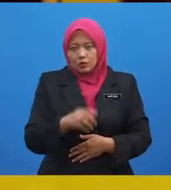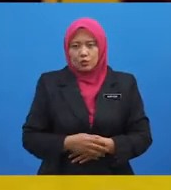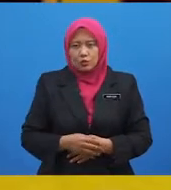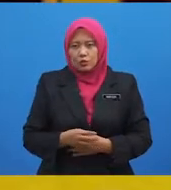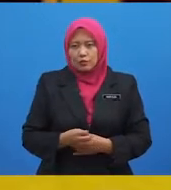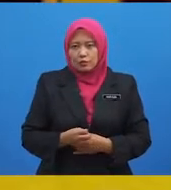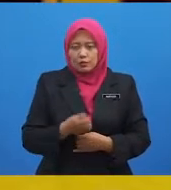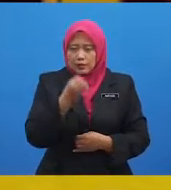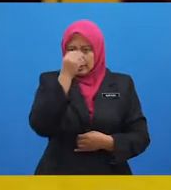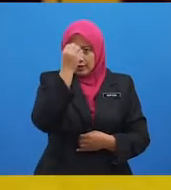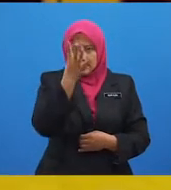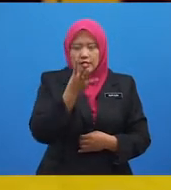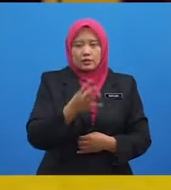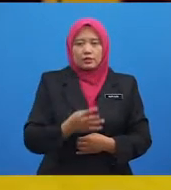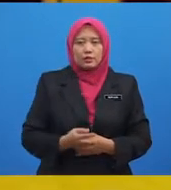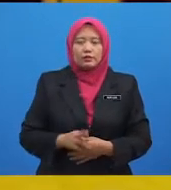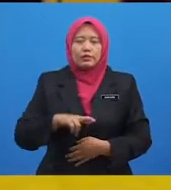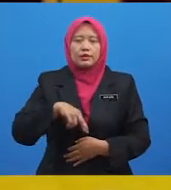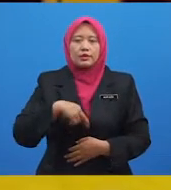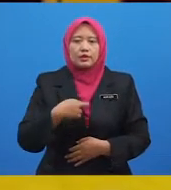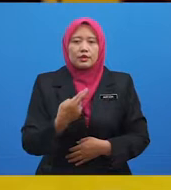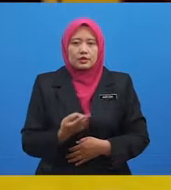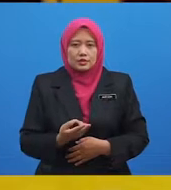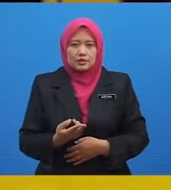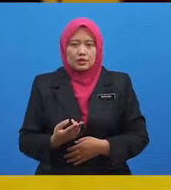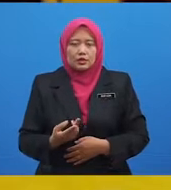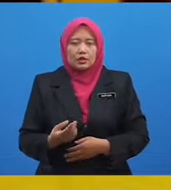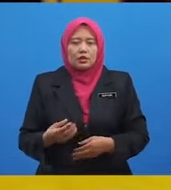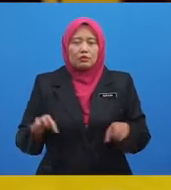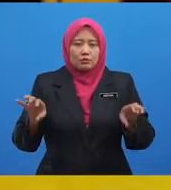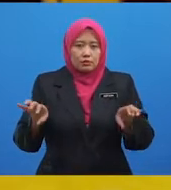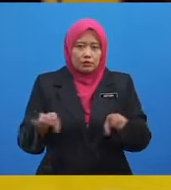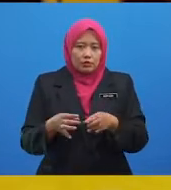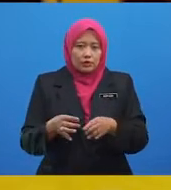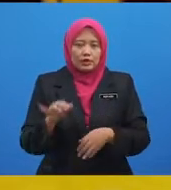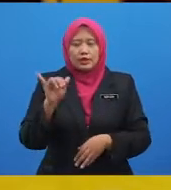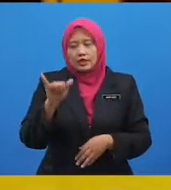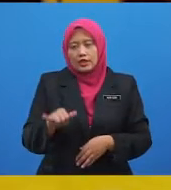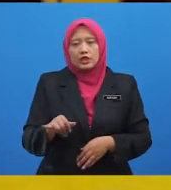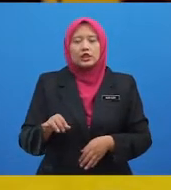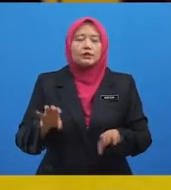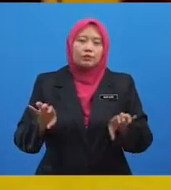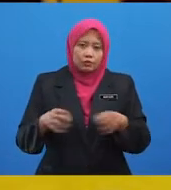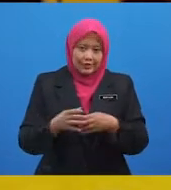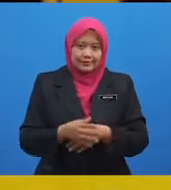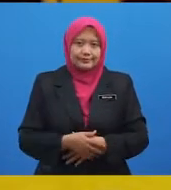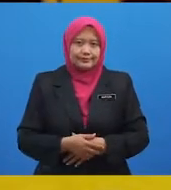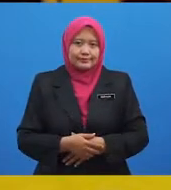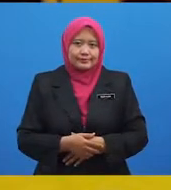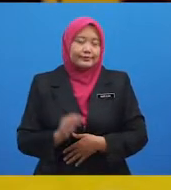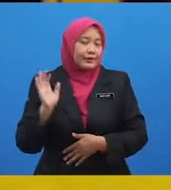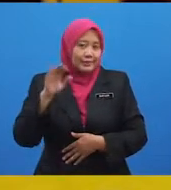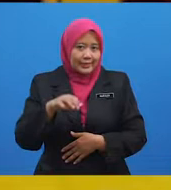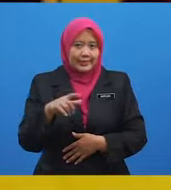ragam atau suasana perasaan yang berhubung dengan perbuatan yang dilakukan. Mari kita